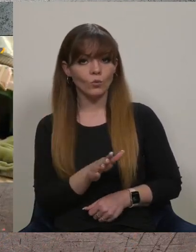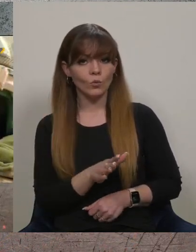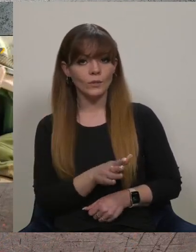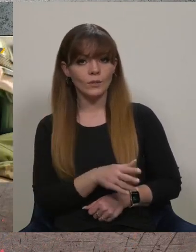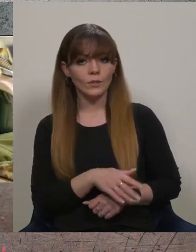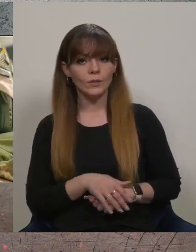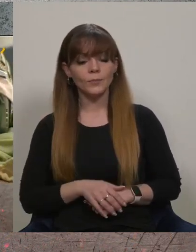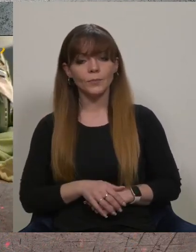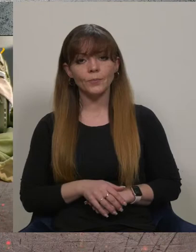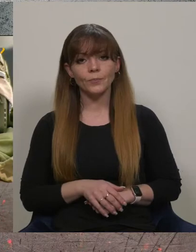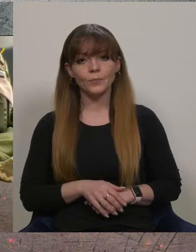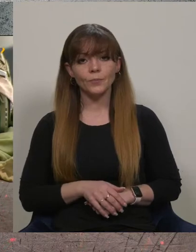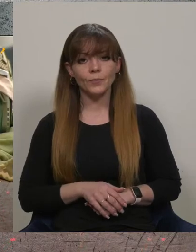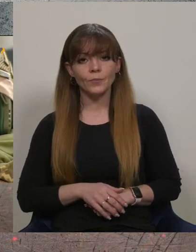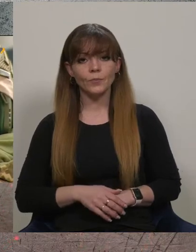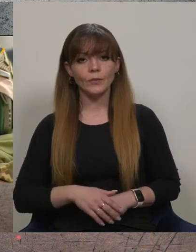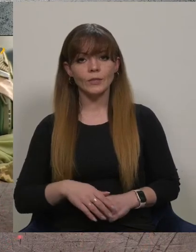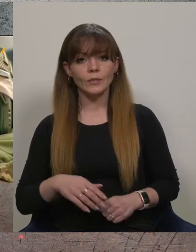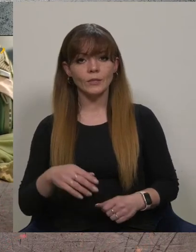сонці.